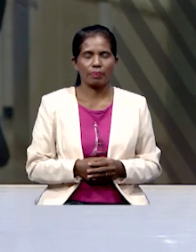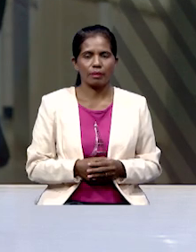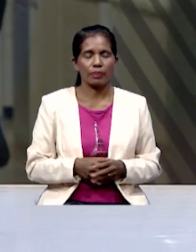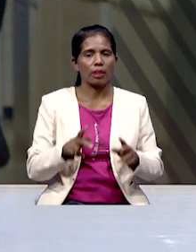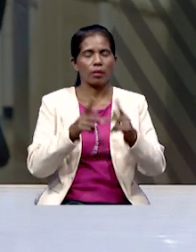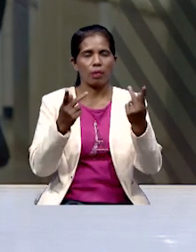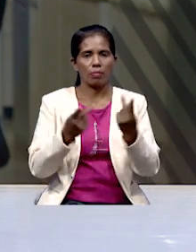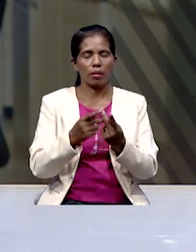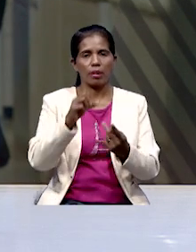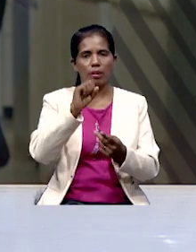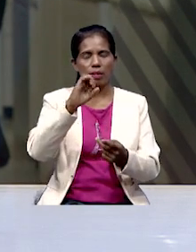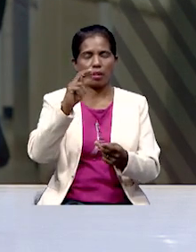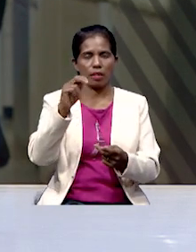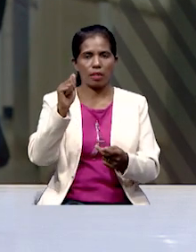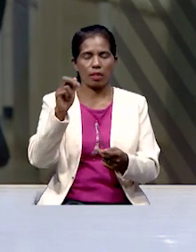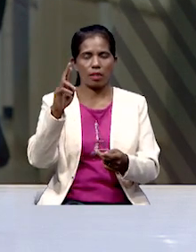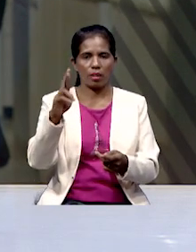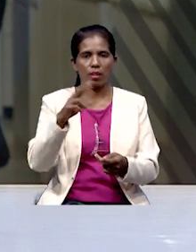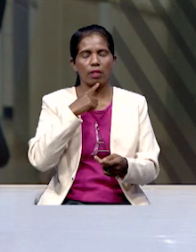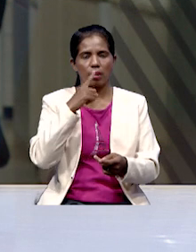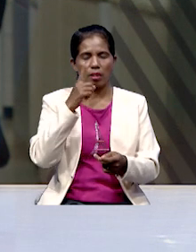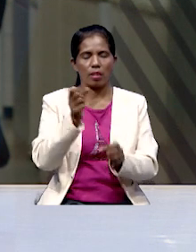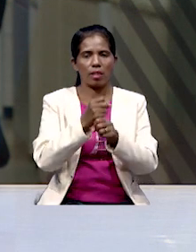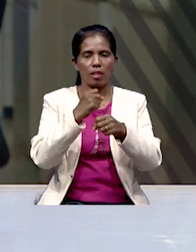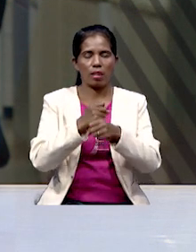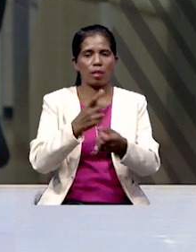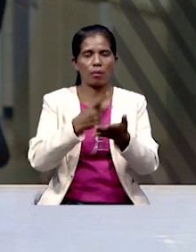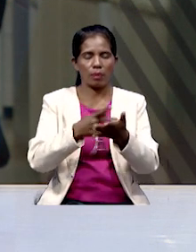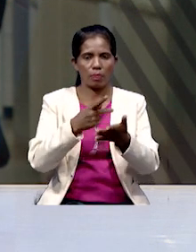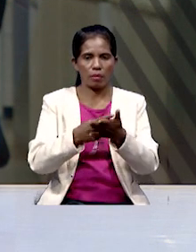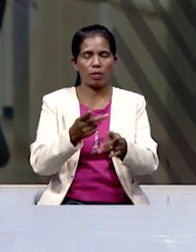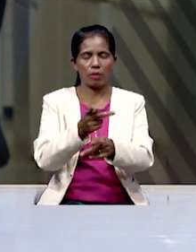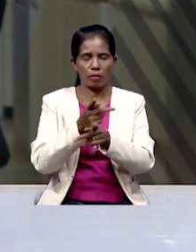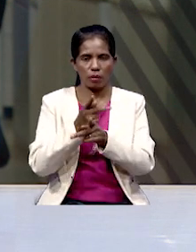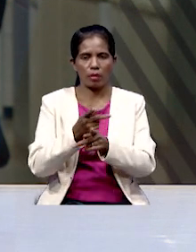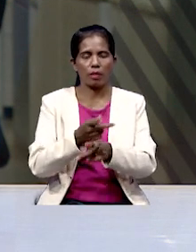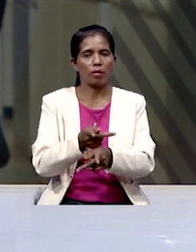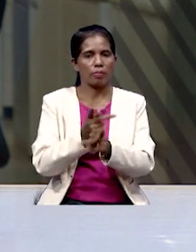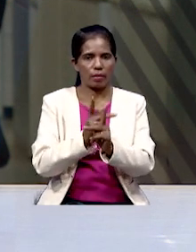Kompanyia Sinarmas Life Insurance SA lansa dahulu produto seguro Vida Credito.